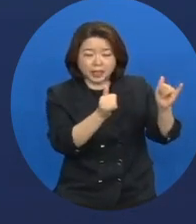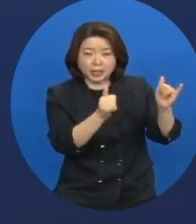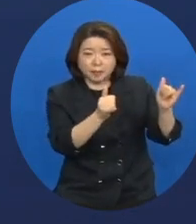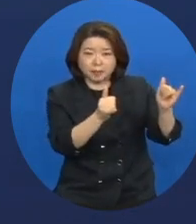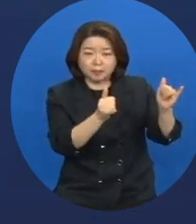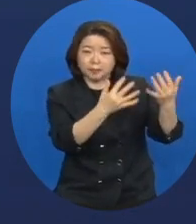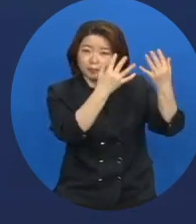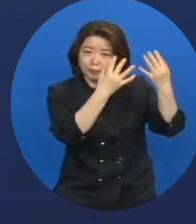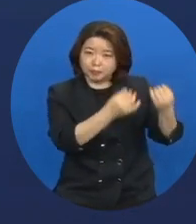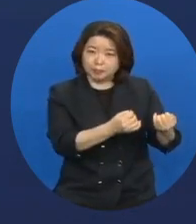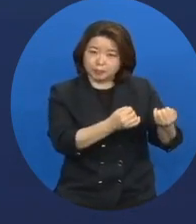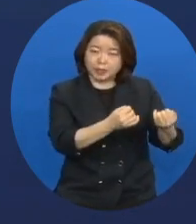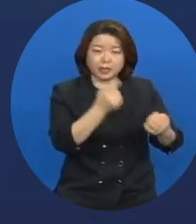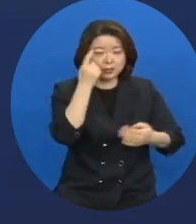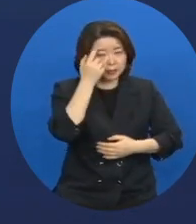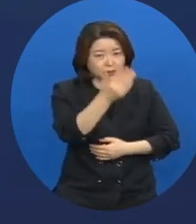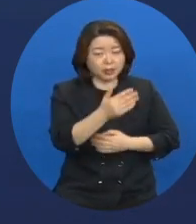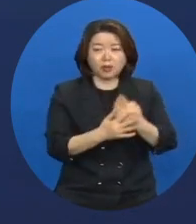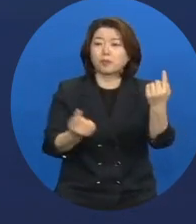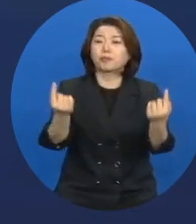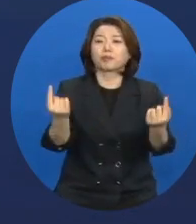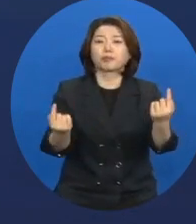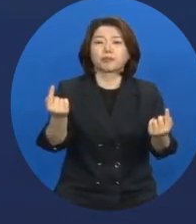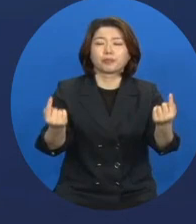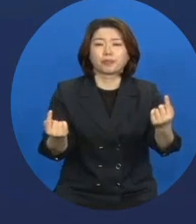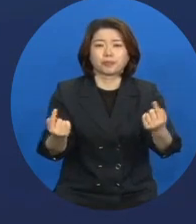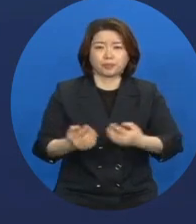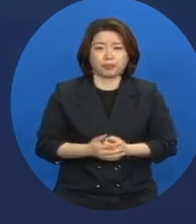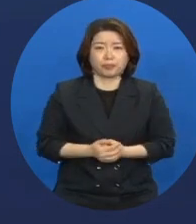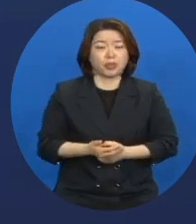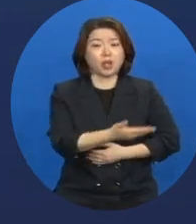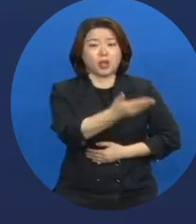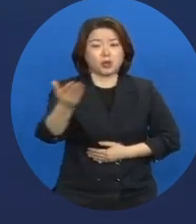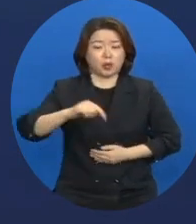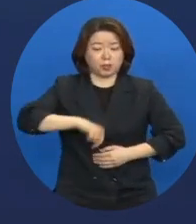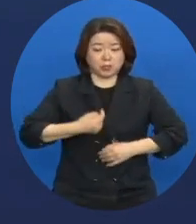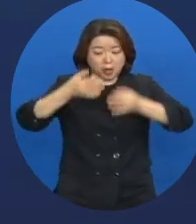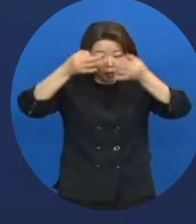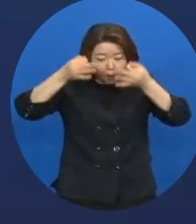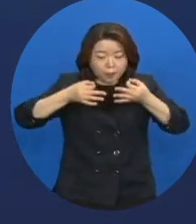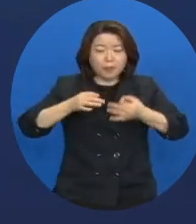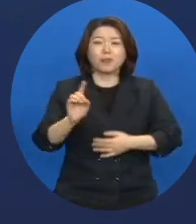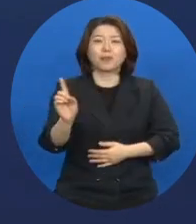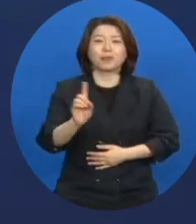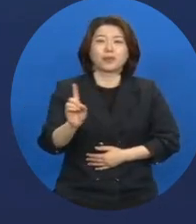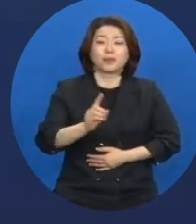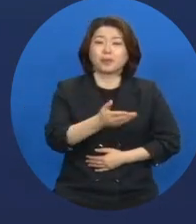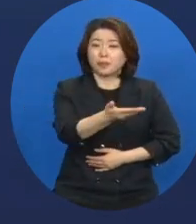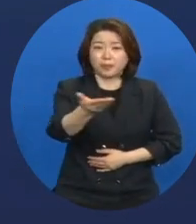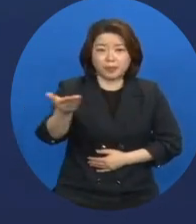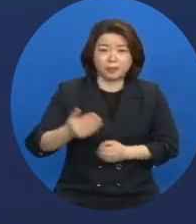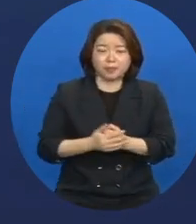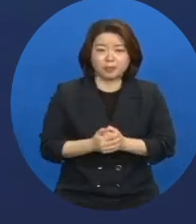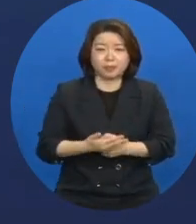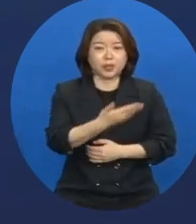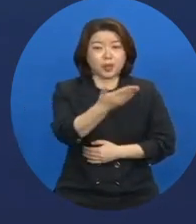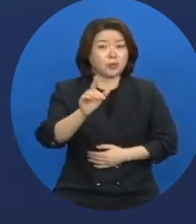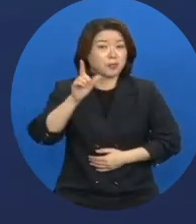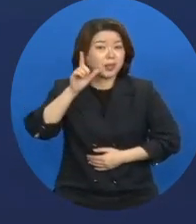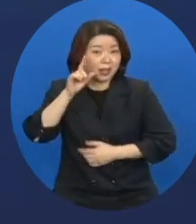믿음을 가진 사람이 많겠습니까? 여러분 자신은 어떻습니까? 여러분은 갈렙